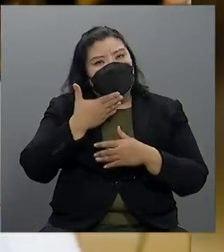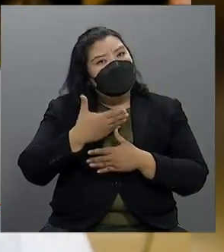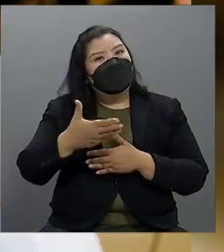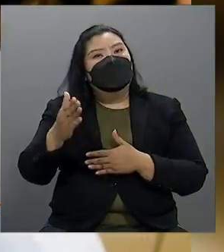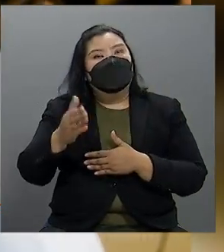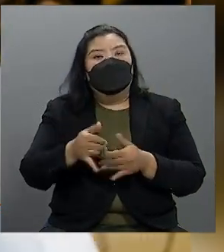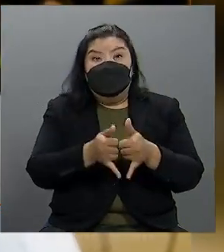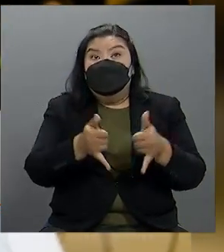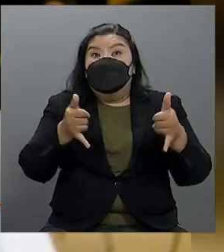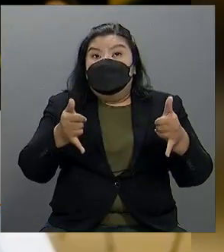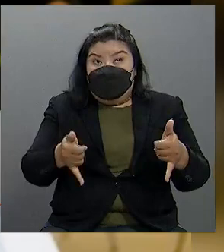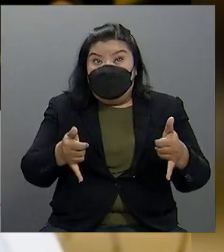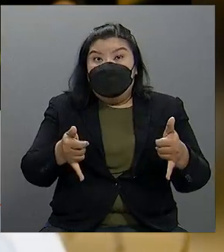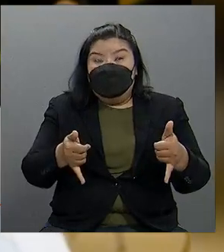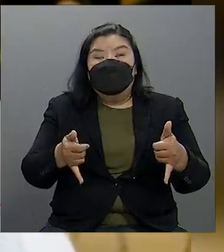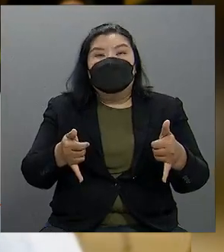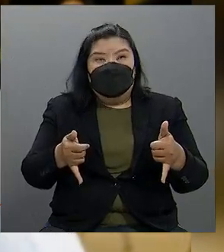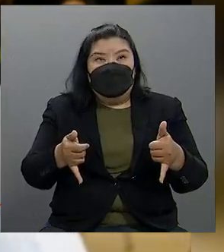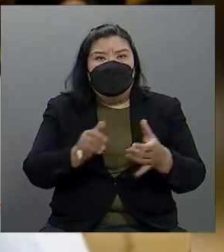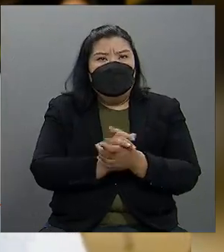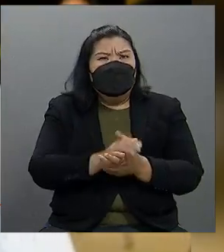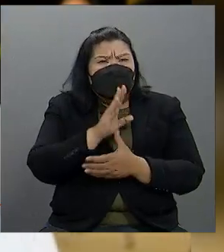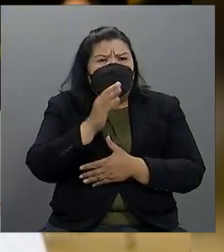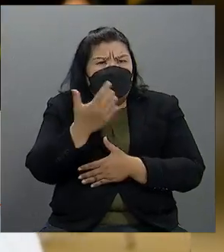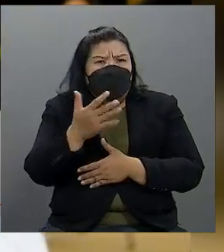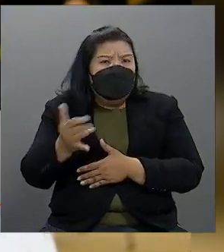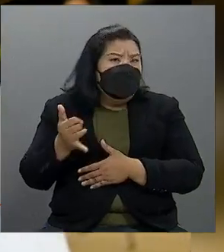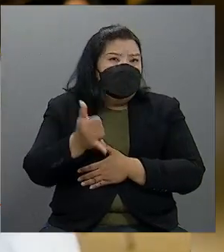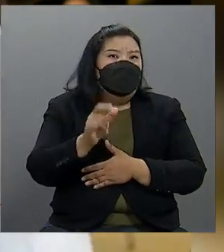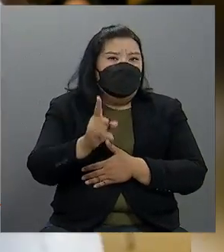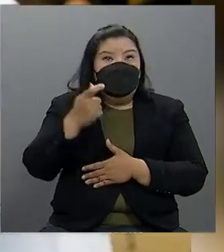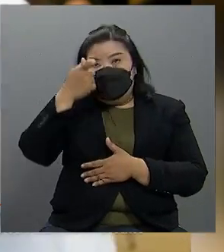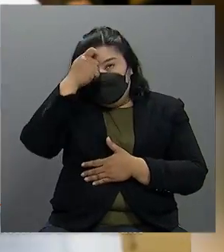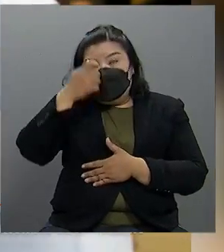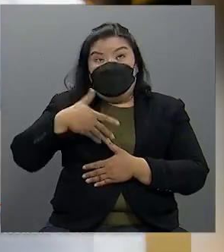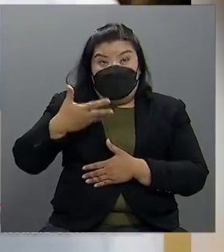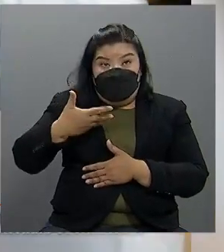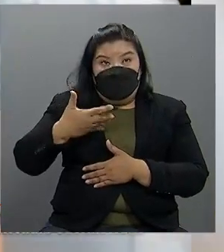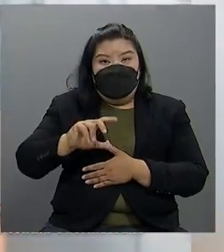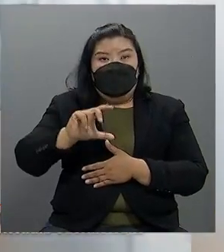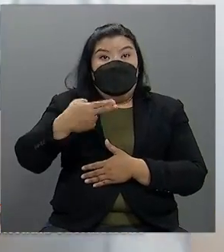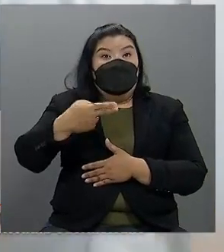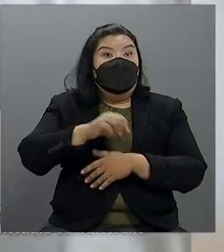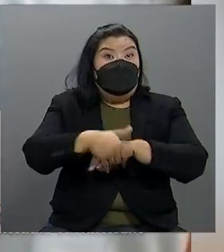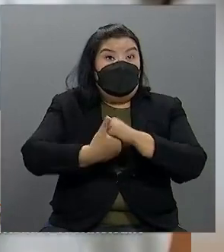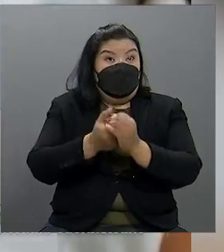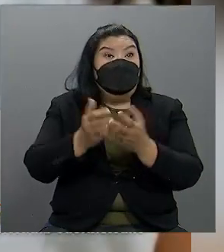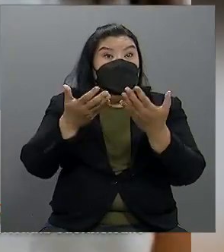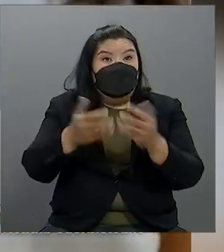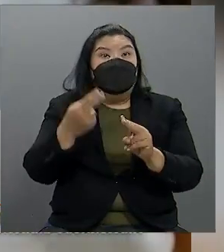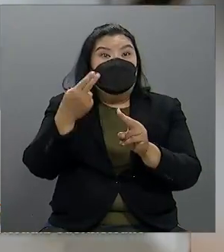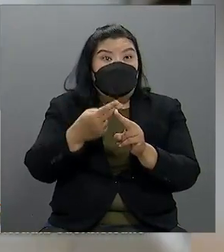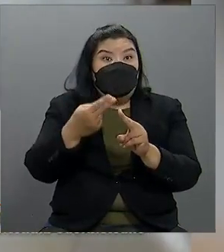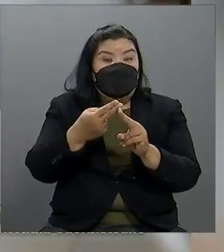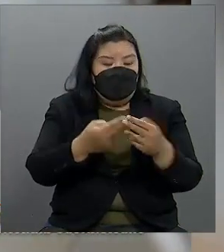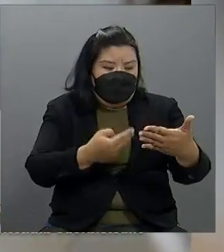ที่อย่างเหมาะสมเมื่อมาถึงหน่วยเลือกตั้งแล้วต้องวัดอุณหภูมิค่ะล้างมือด้วยเจลแอลกอฮอล์ก่อนจะตรวจสอบรายชื่อผู้มีสิทธิ์เลือกตั้งในพื้นที่ของ